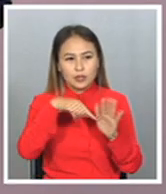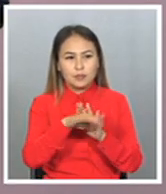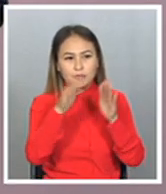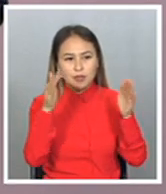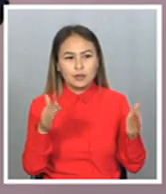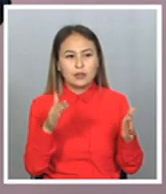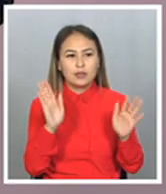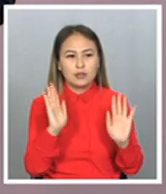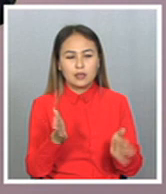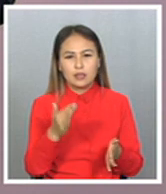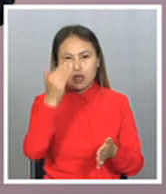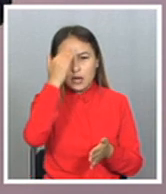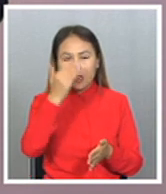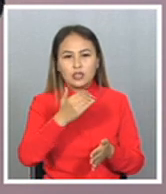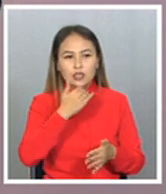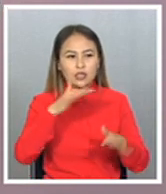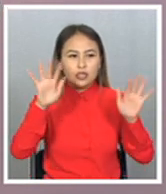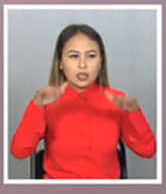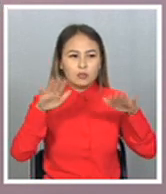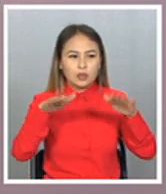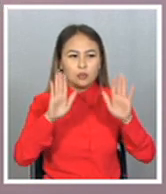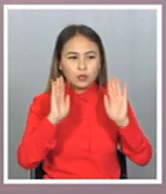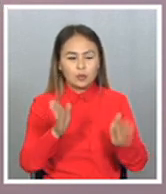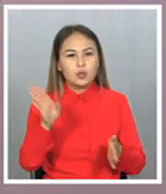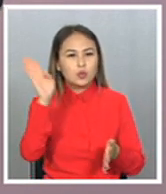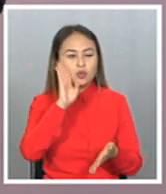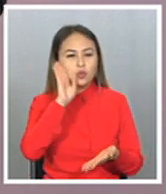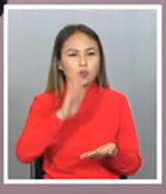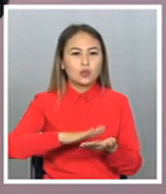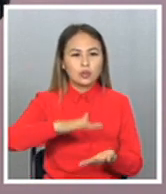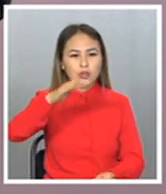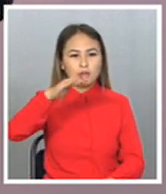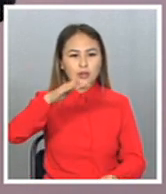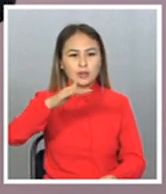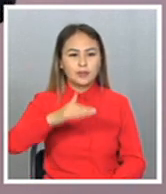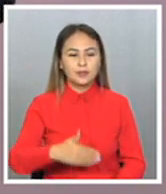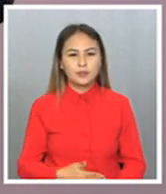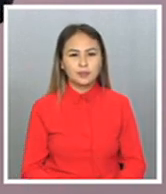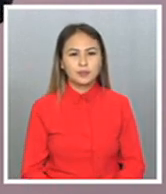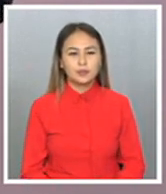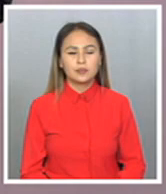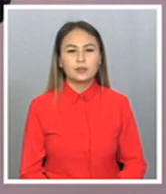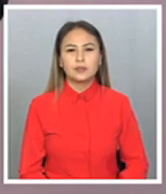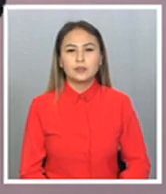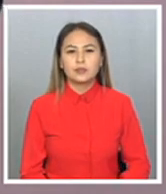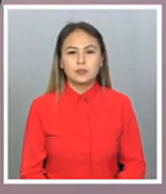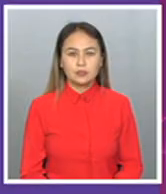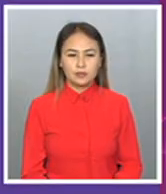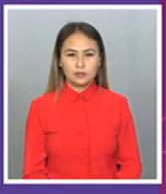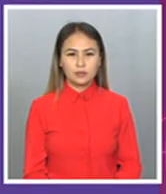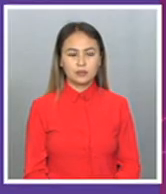ұясын биікке салса, жаз жаңбырлы болып, су